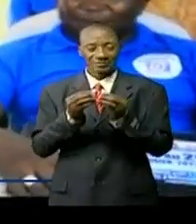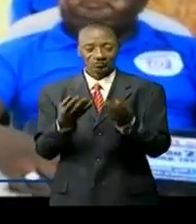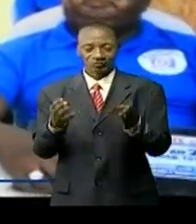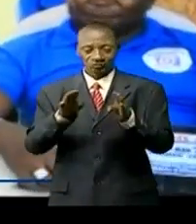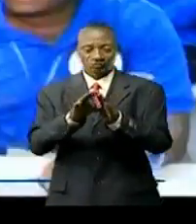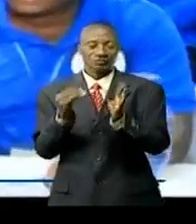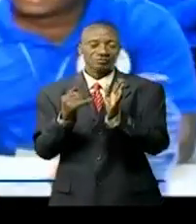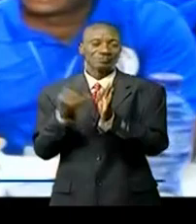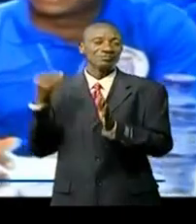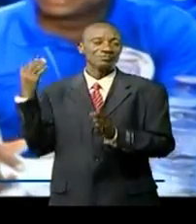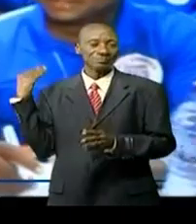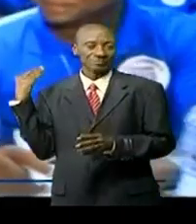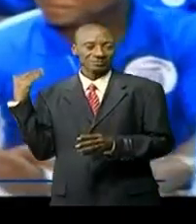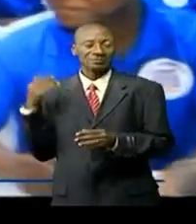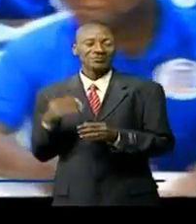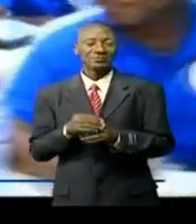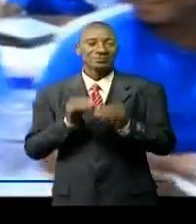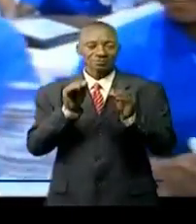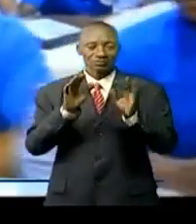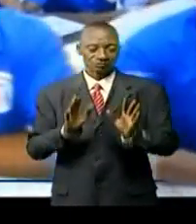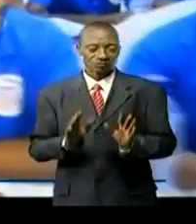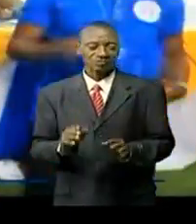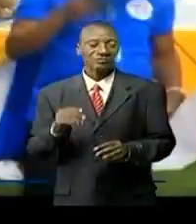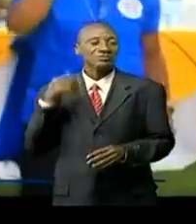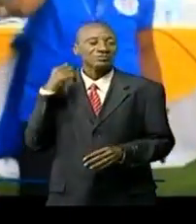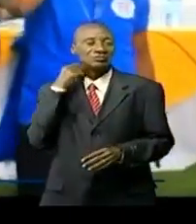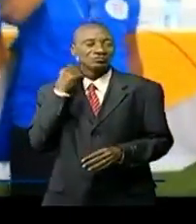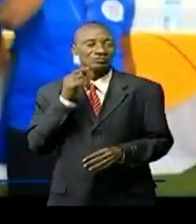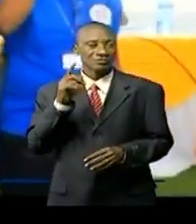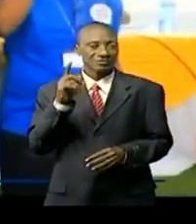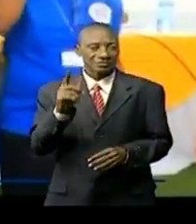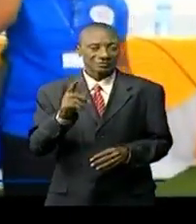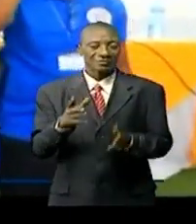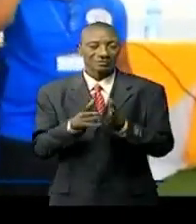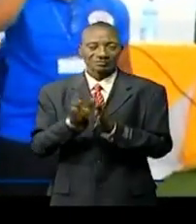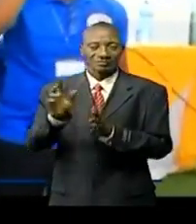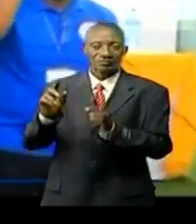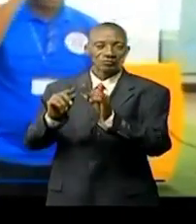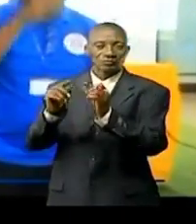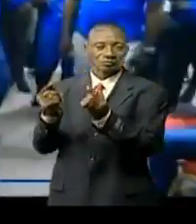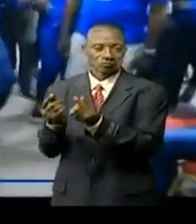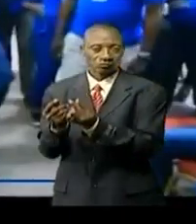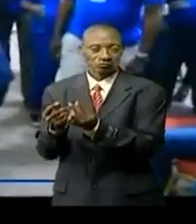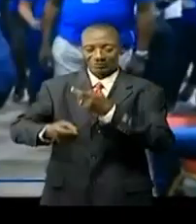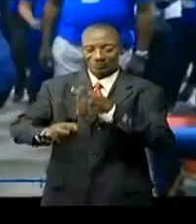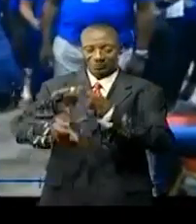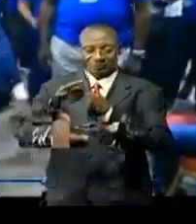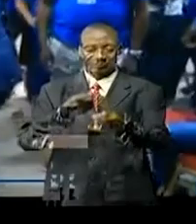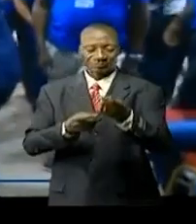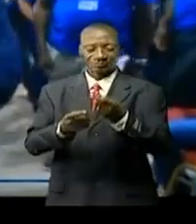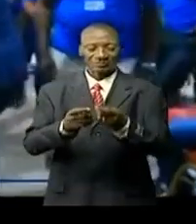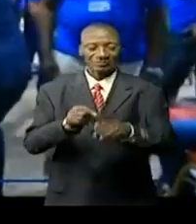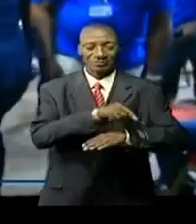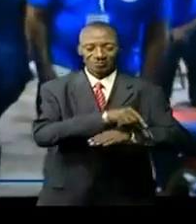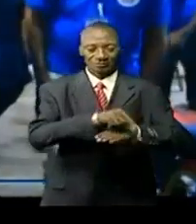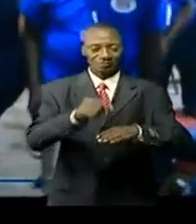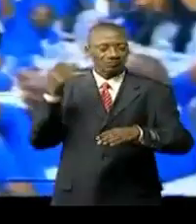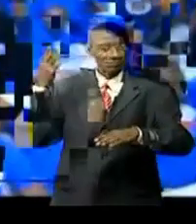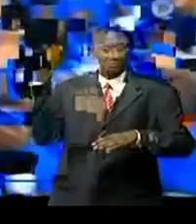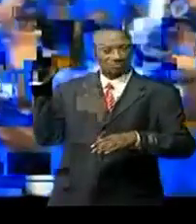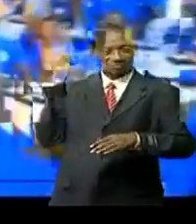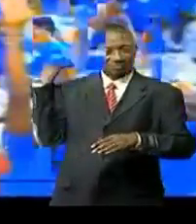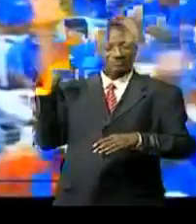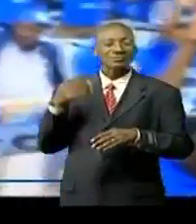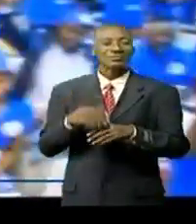février 2022. Le professeur docteur Senga John et son équipe remplacent le bureau sortant du secrétaire général national dirigé